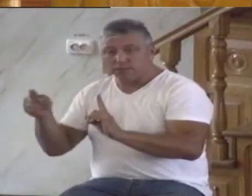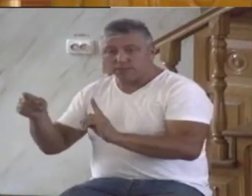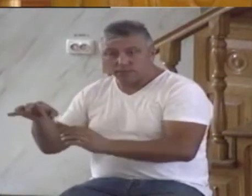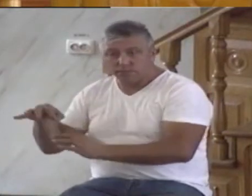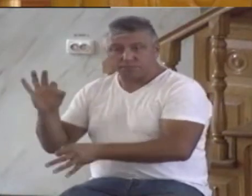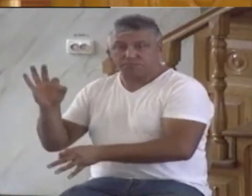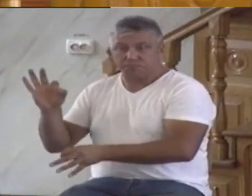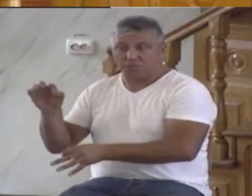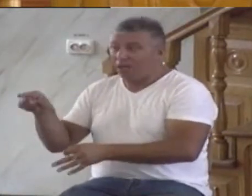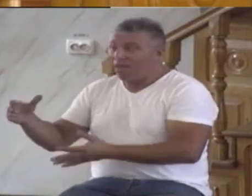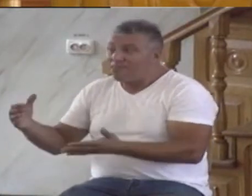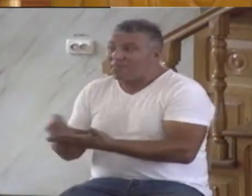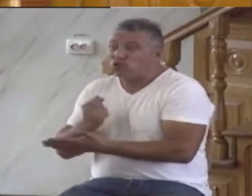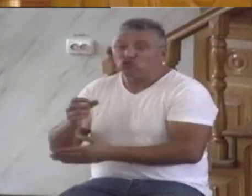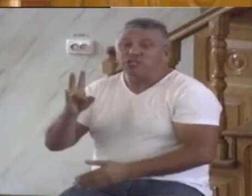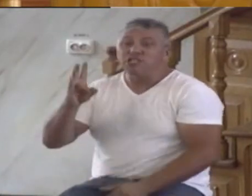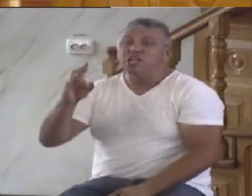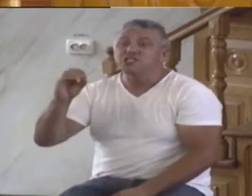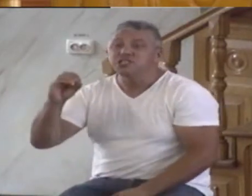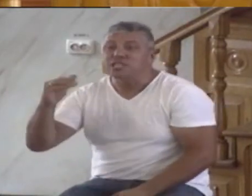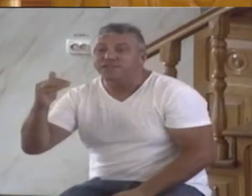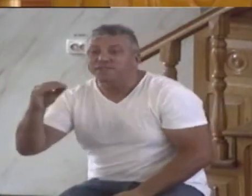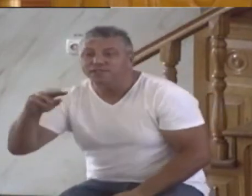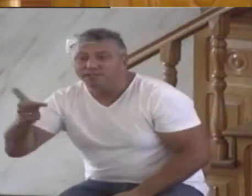Поставили там вышку нефтяную.